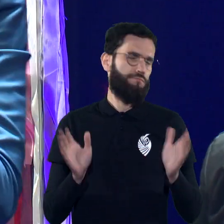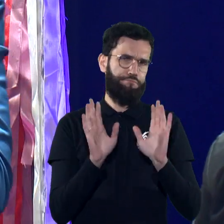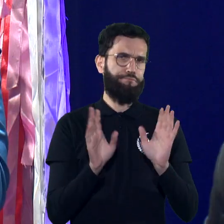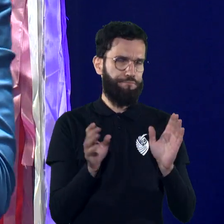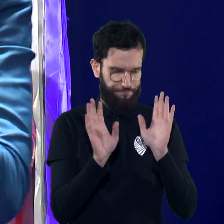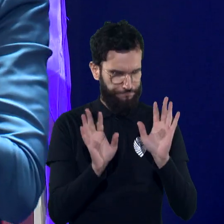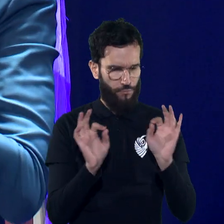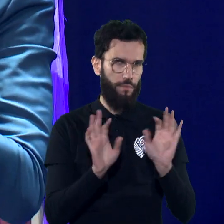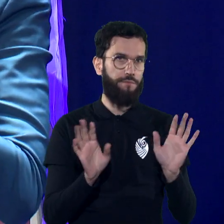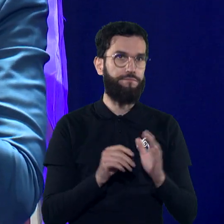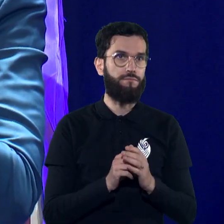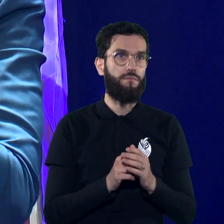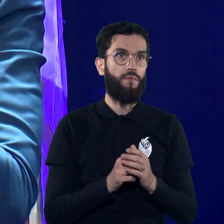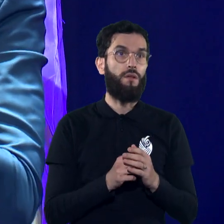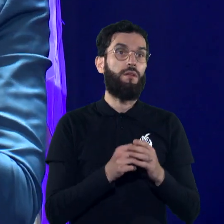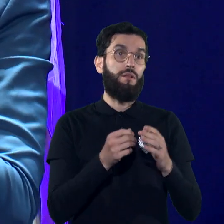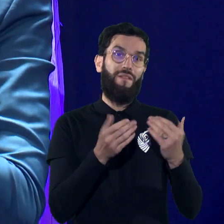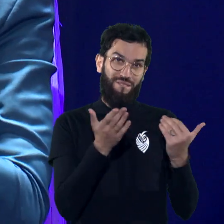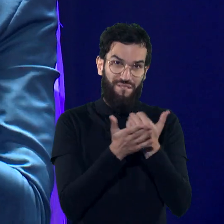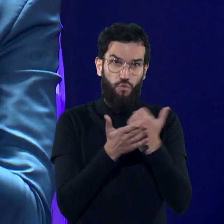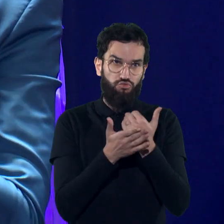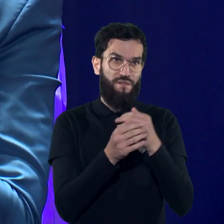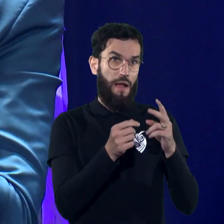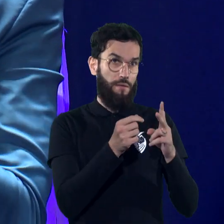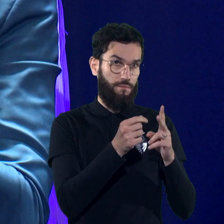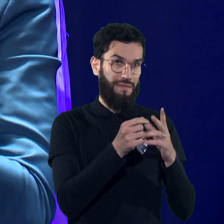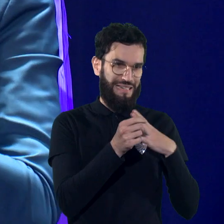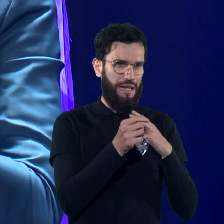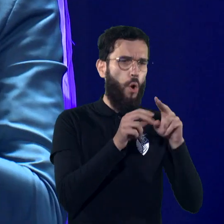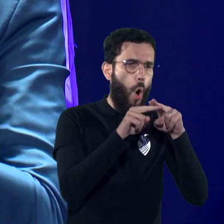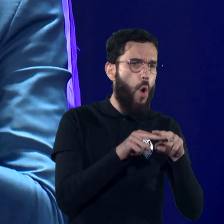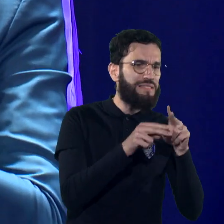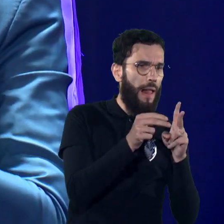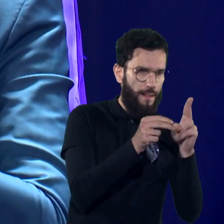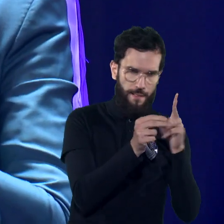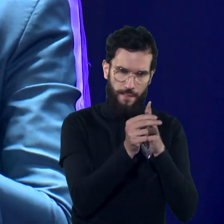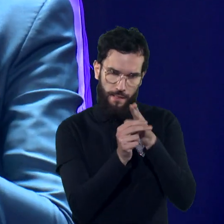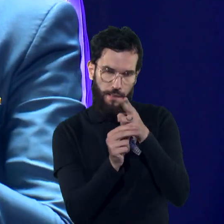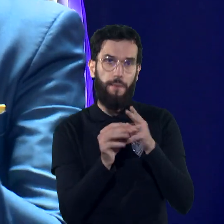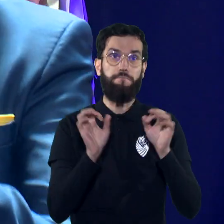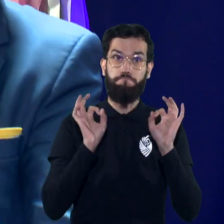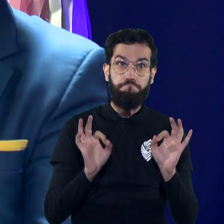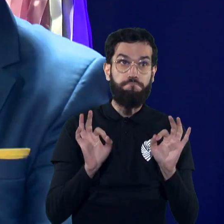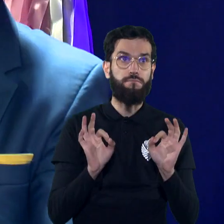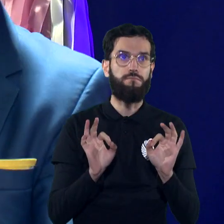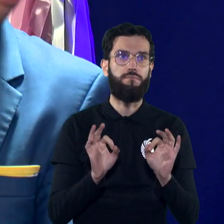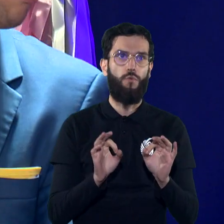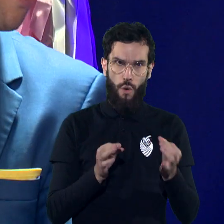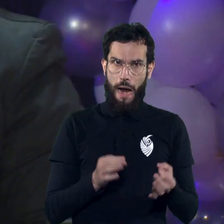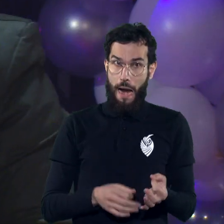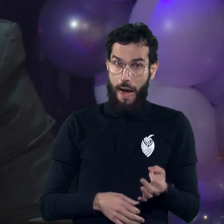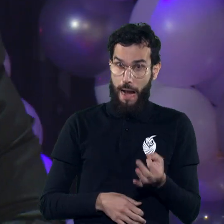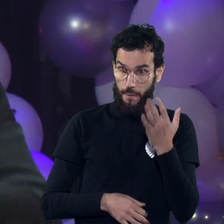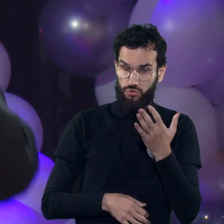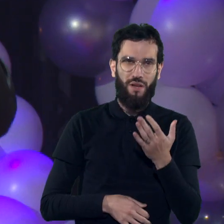Okay. Tie nožnice opäť použijem na to, aby som ten zvyšok toho uzla odstrihol. Tak už je skutočne malý. Už je to